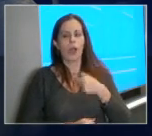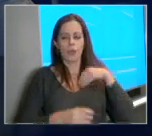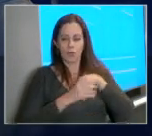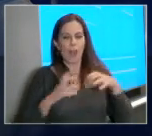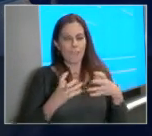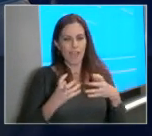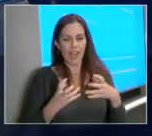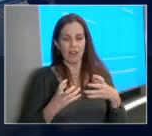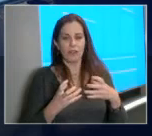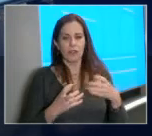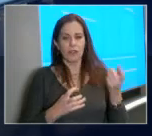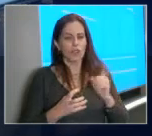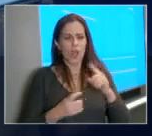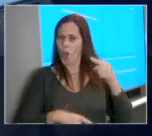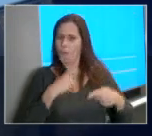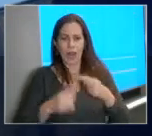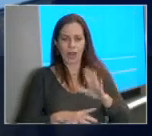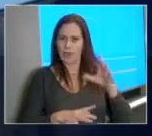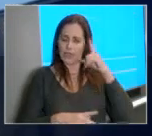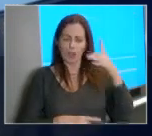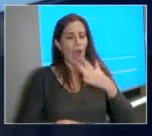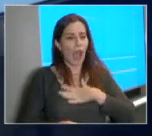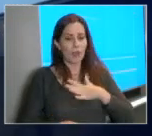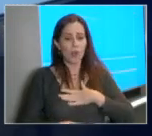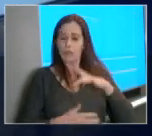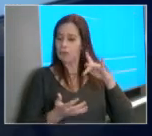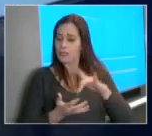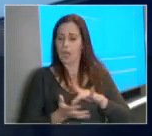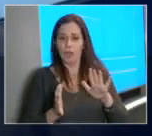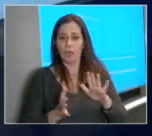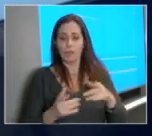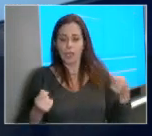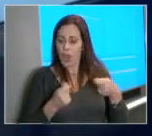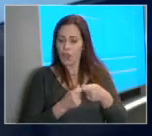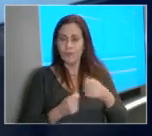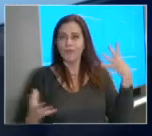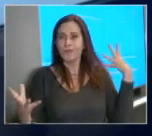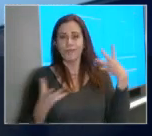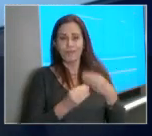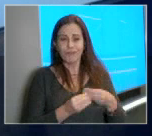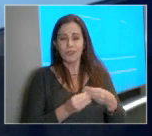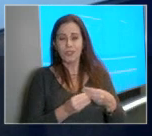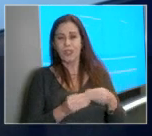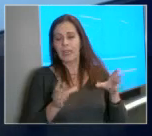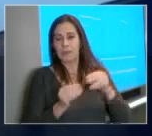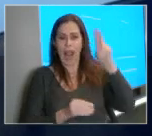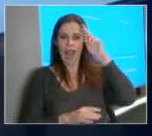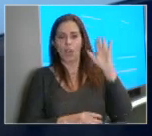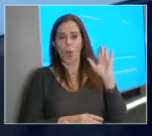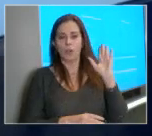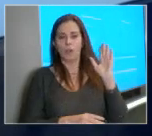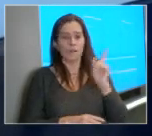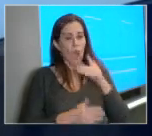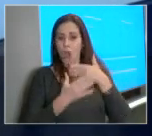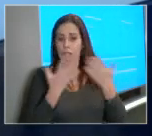במפלגה שלא מחליפה את דעותיה. אנחנו נמצאים באיזשהו ברית היסטורית כזאת או אחרת, עם הליכוד,